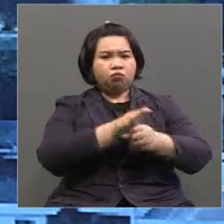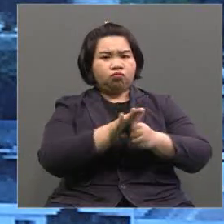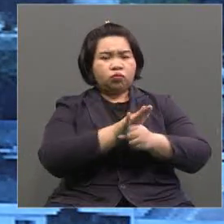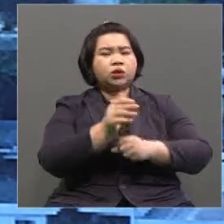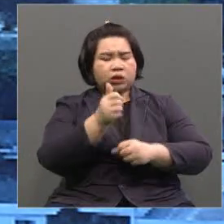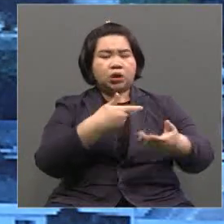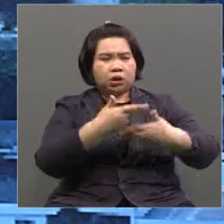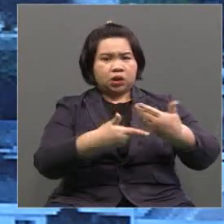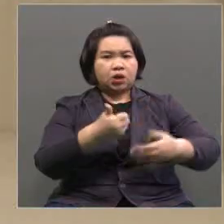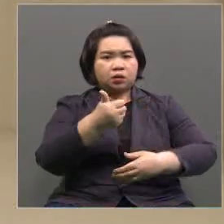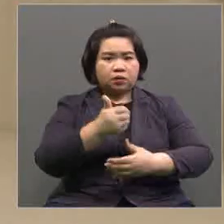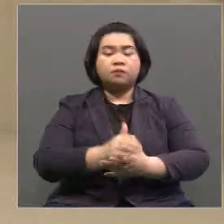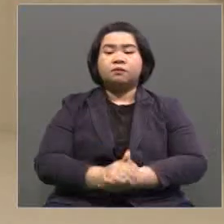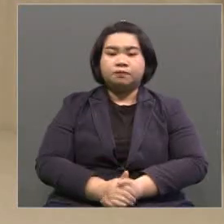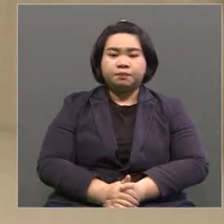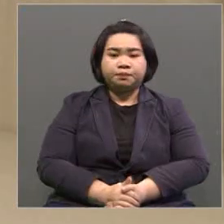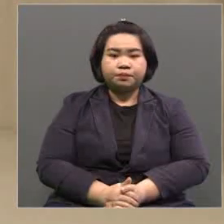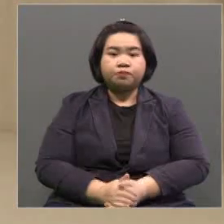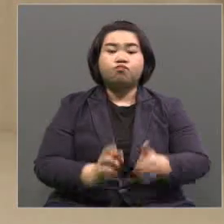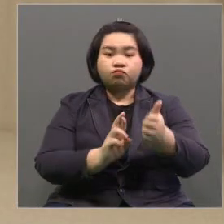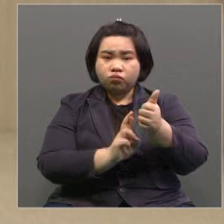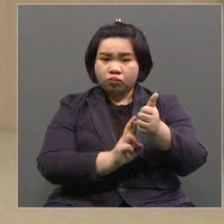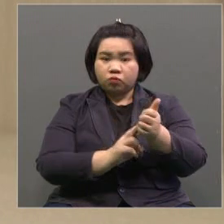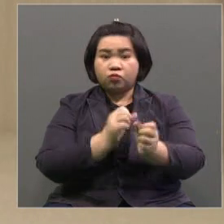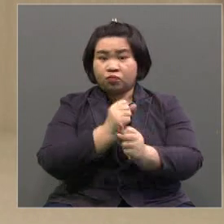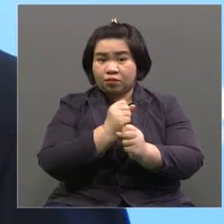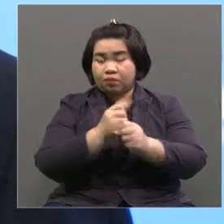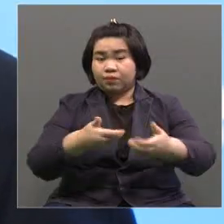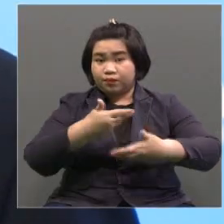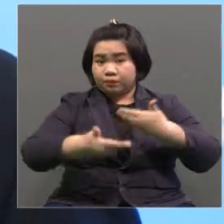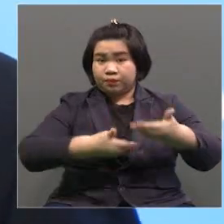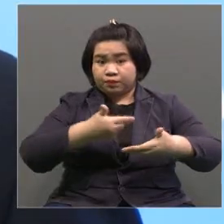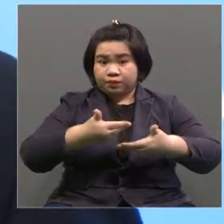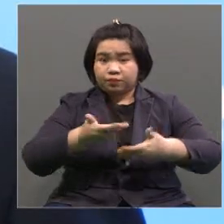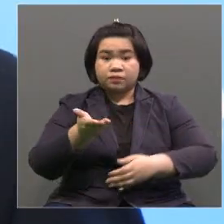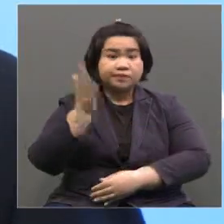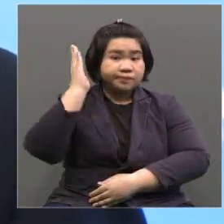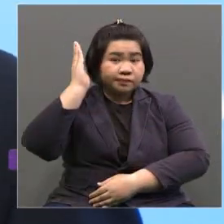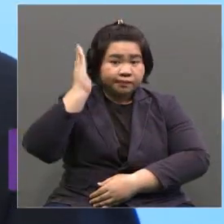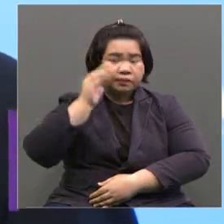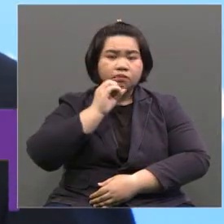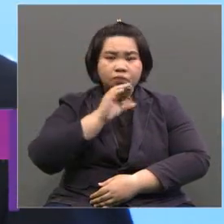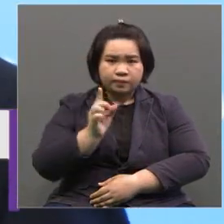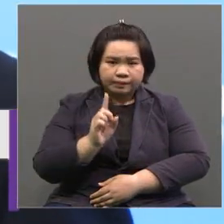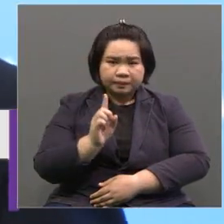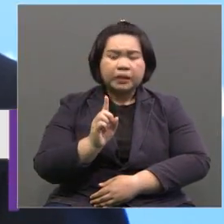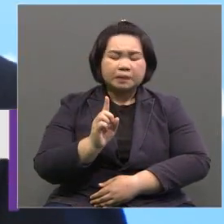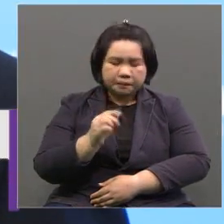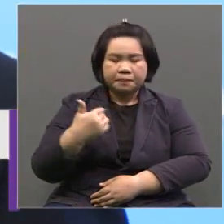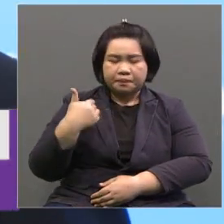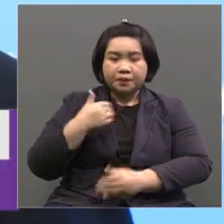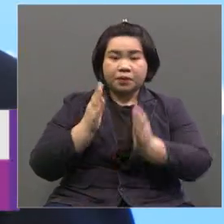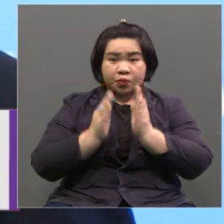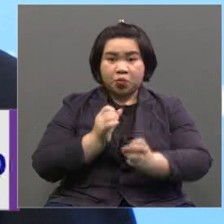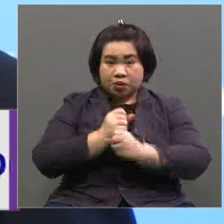พอค่ะโดยเรื่องนี้รองอธิบดีกรมการค้าภายในนายอุดมศรีสมทรงนะคะบอกว่าได้ส่งเจ้าหน้า